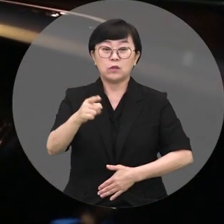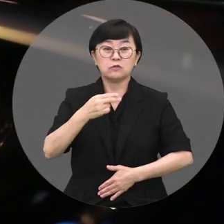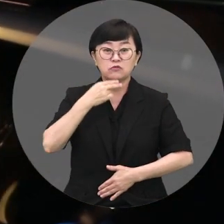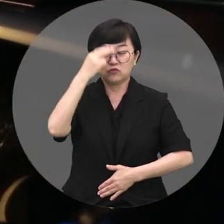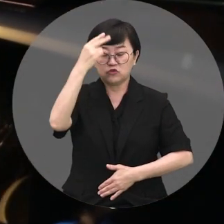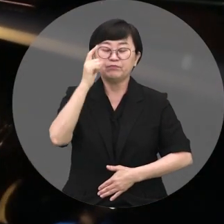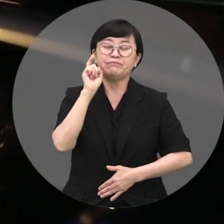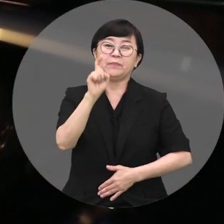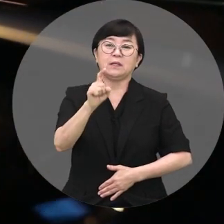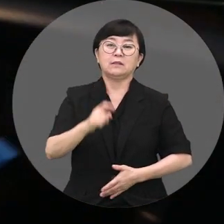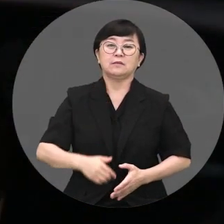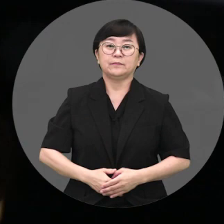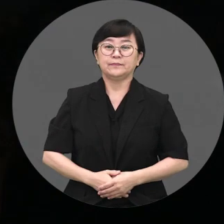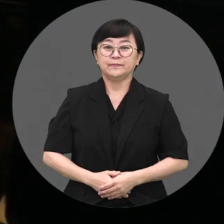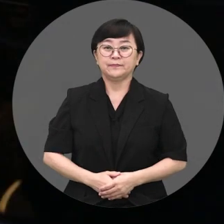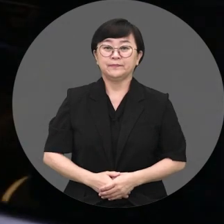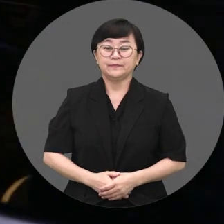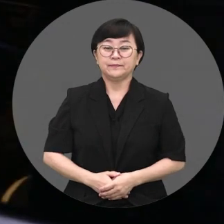되었습니다.